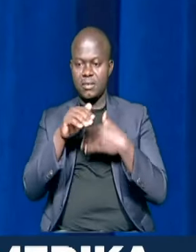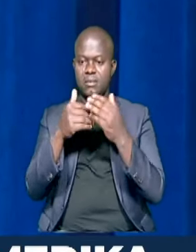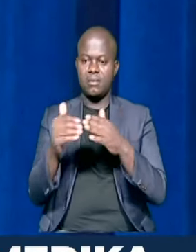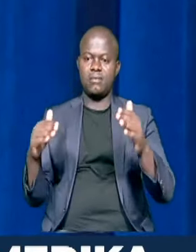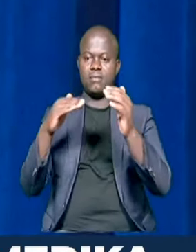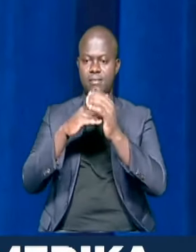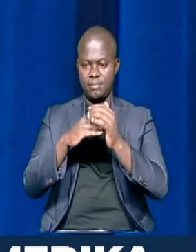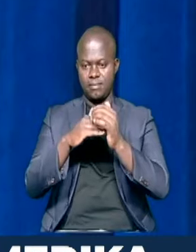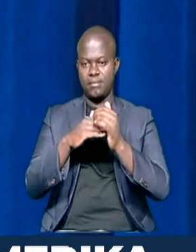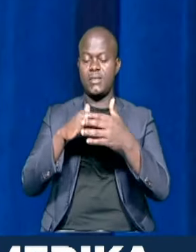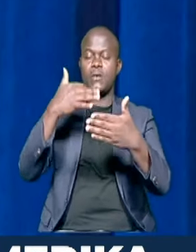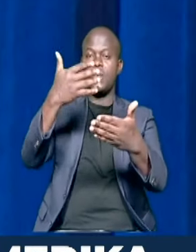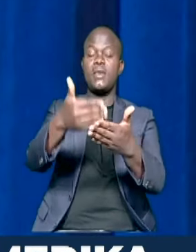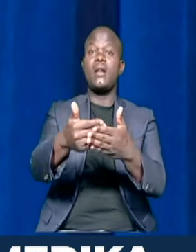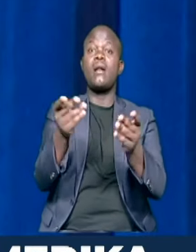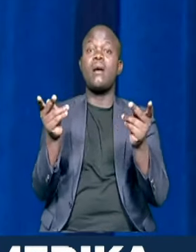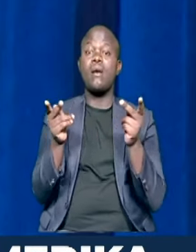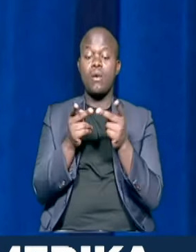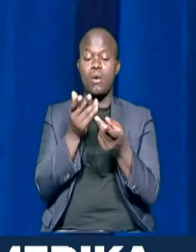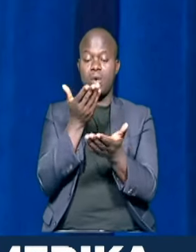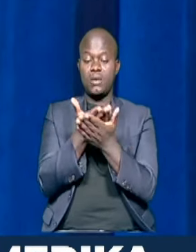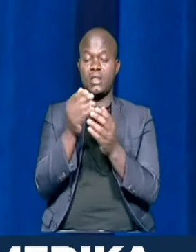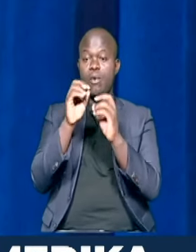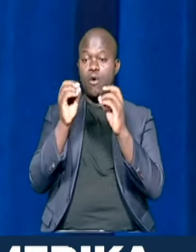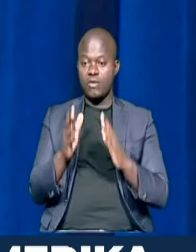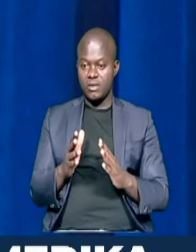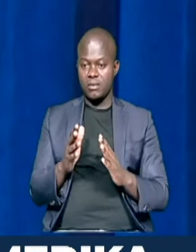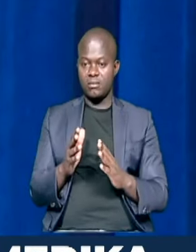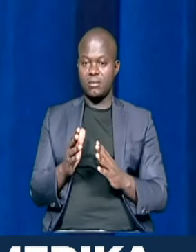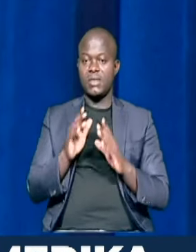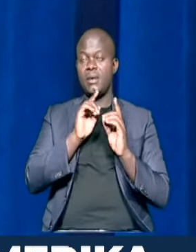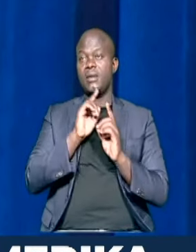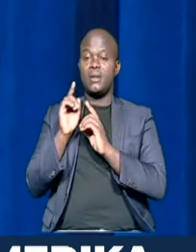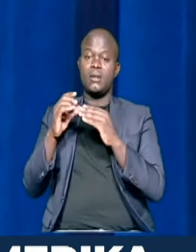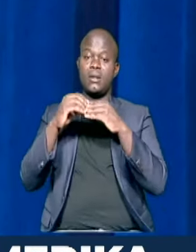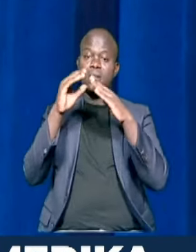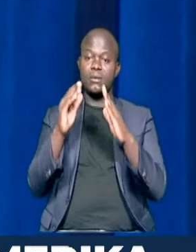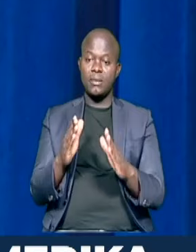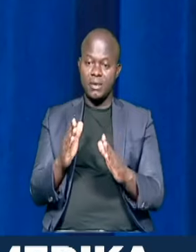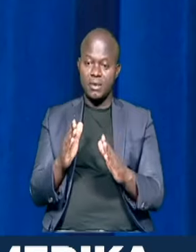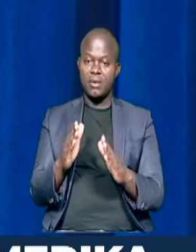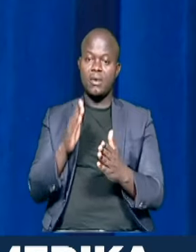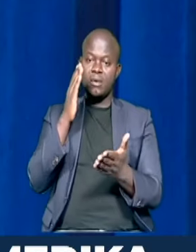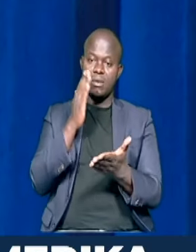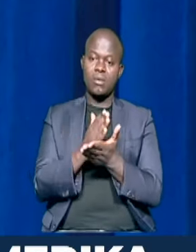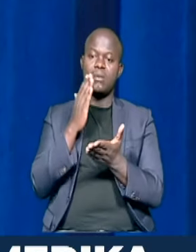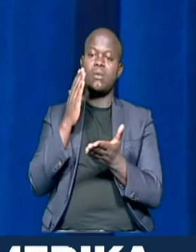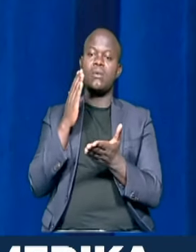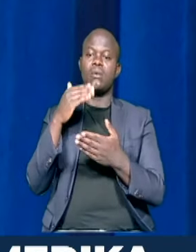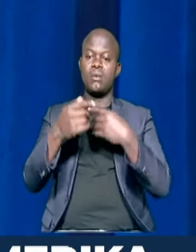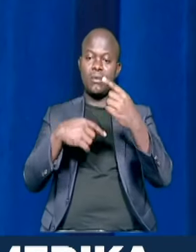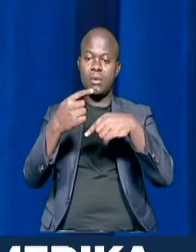ndetse ngera naho tsaba abo ofisiye w'ingabo nari nyoboye kurekeraho